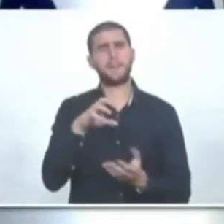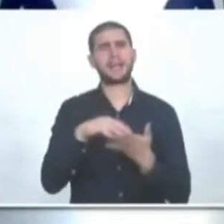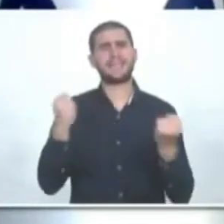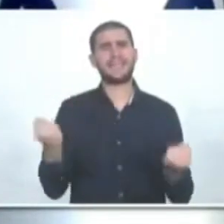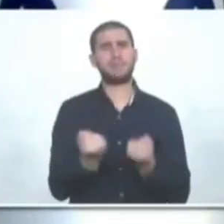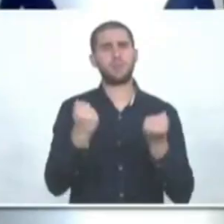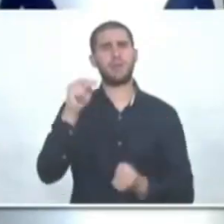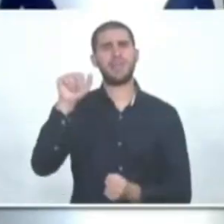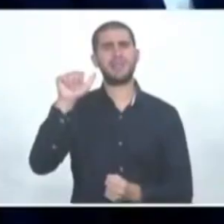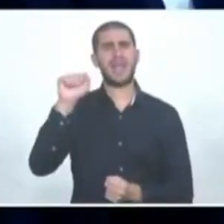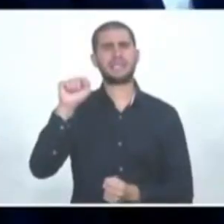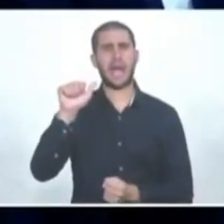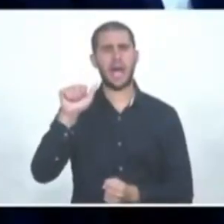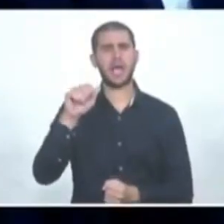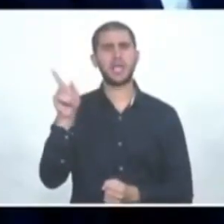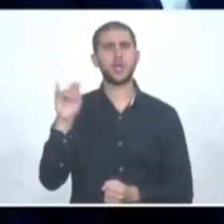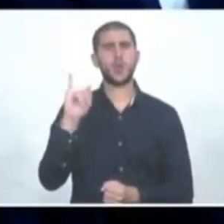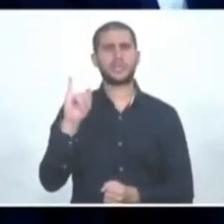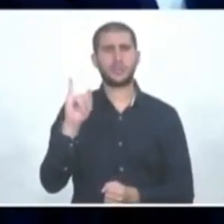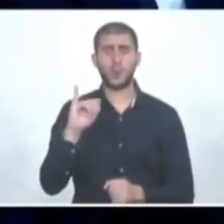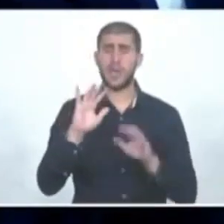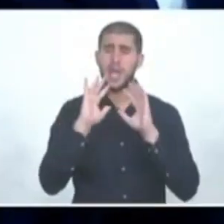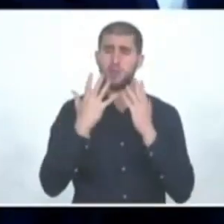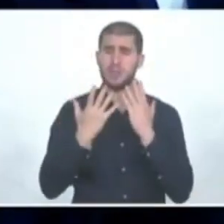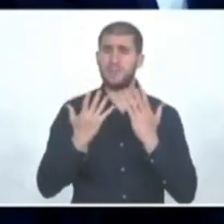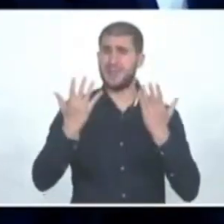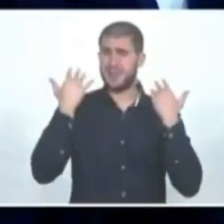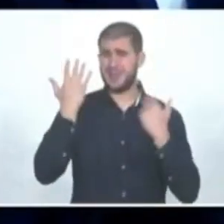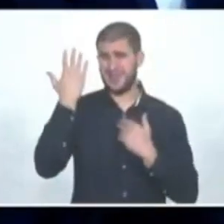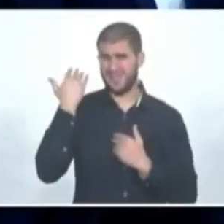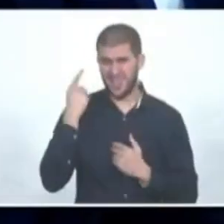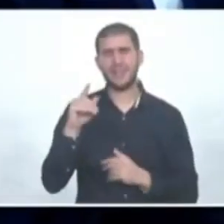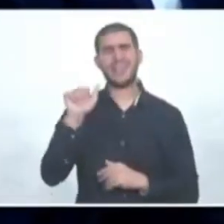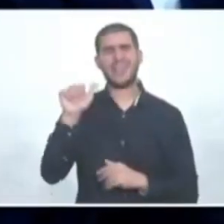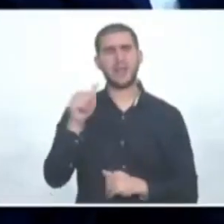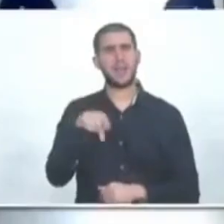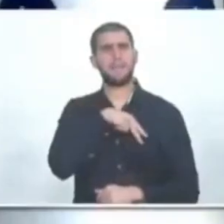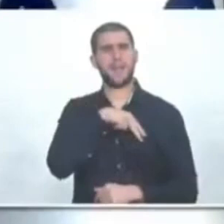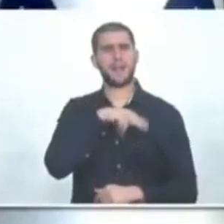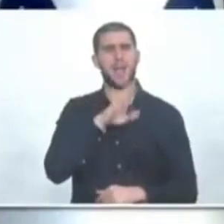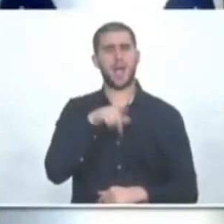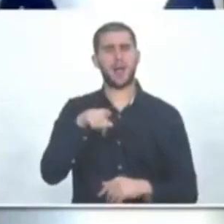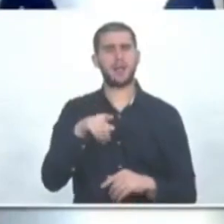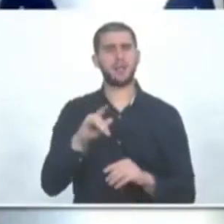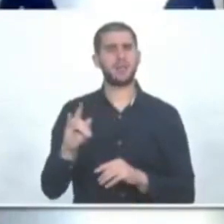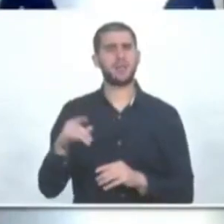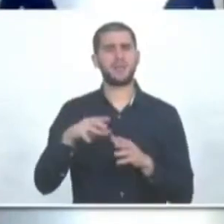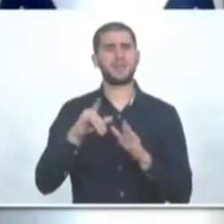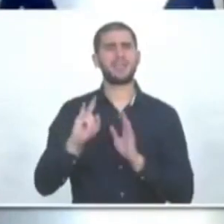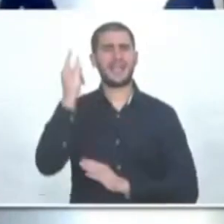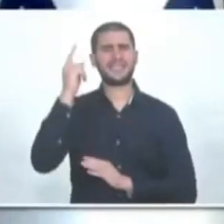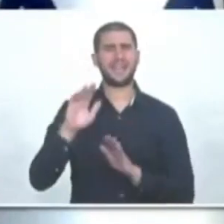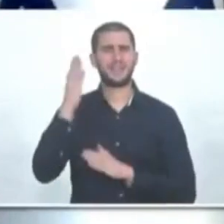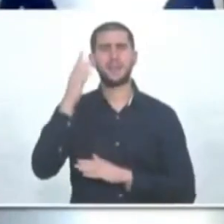של נאסא ביוסטון. 10 שנים קודם לכן, אילן פיקד על טייסת 117 שבה טסתי